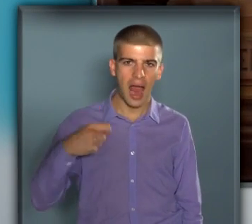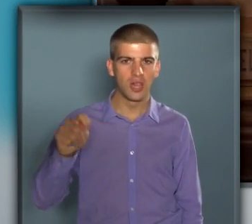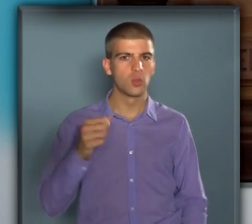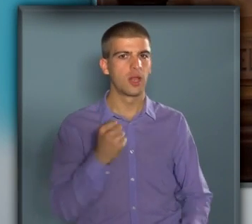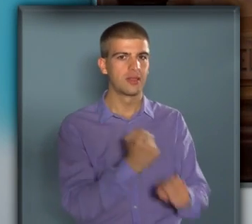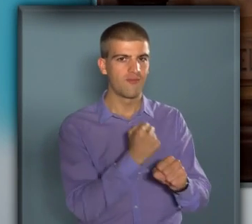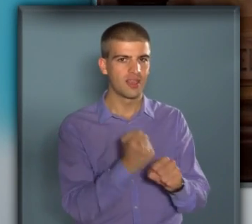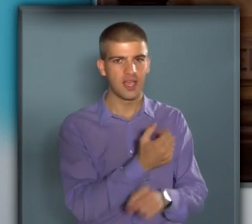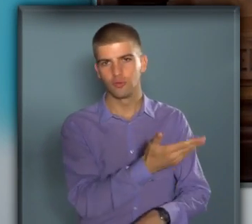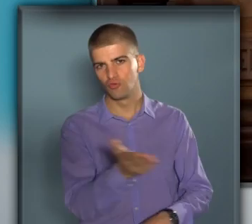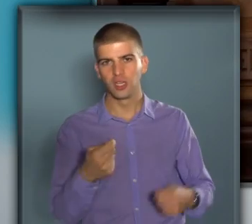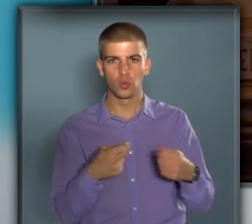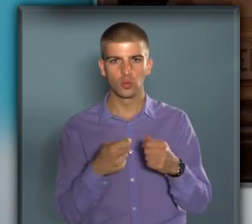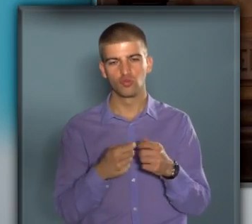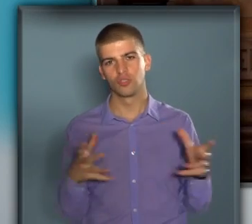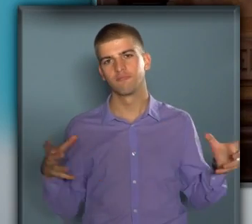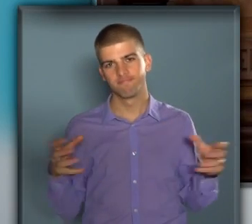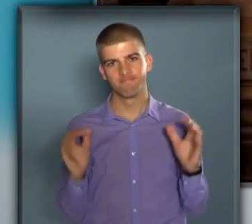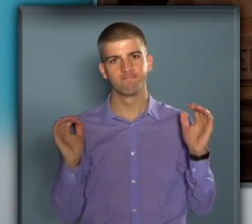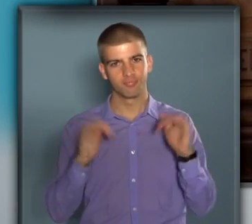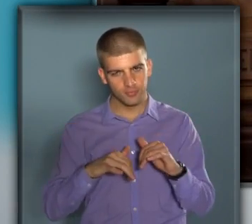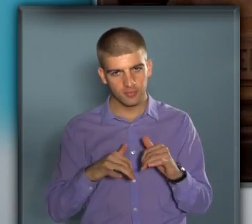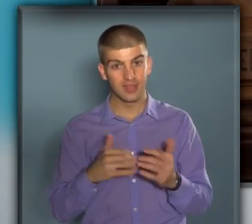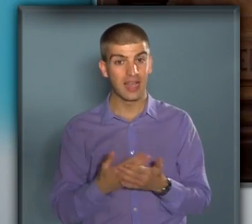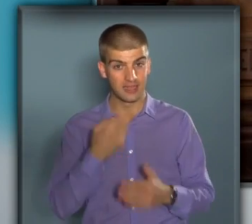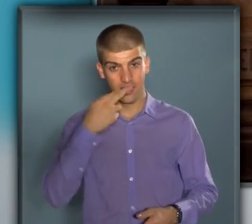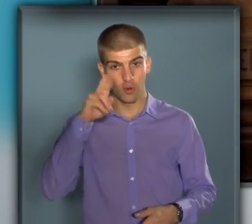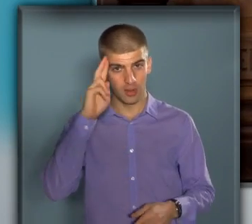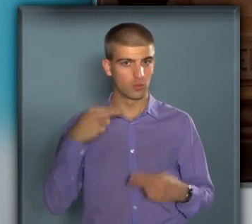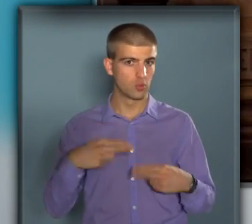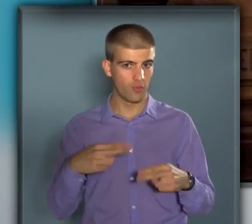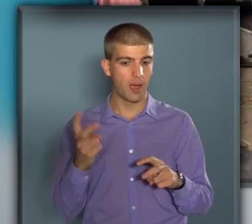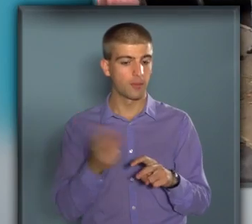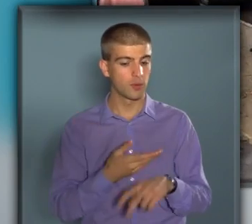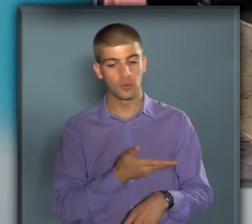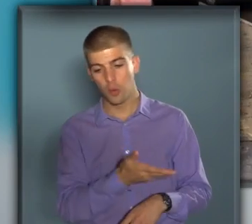áldozatos tevékenységet, közösségépítést, amelyet a reformátusok